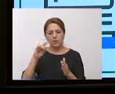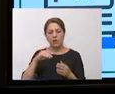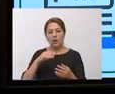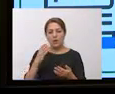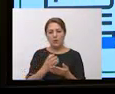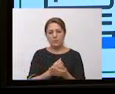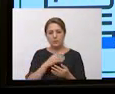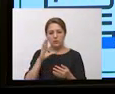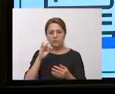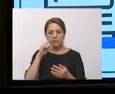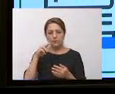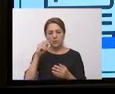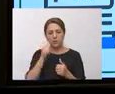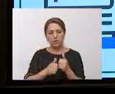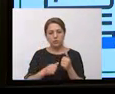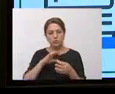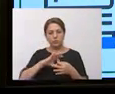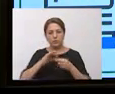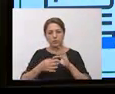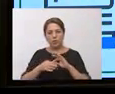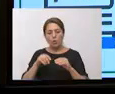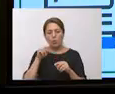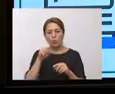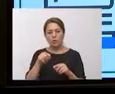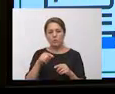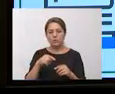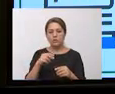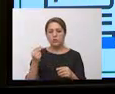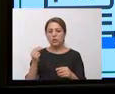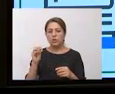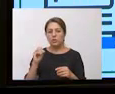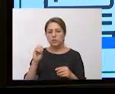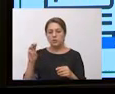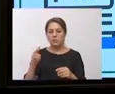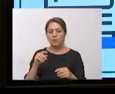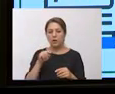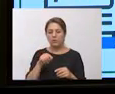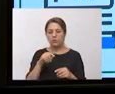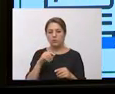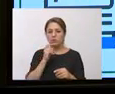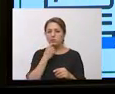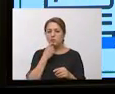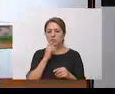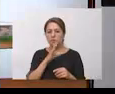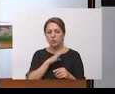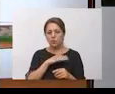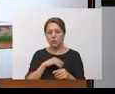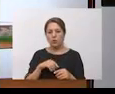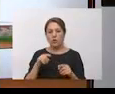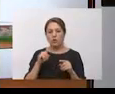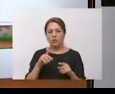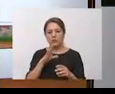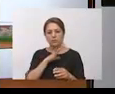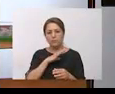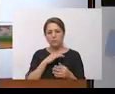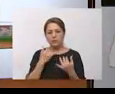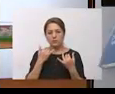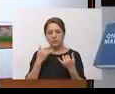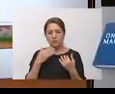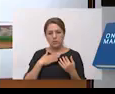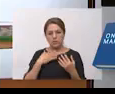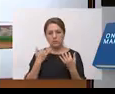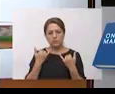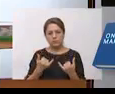предложения. Укажите, чем оно осложнено. Таким был наш сегодняшний